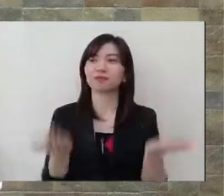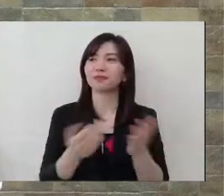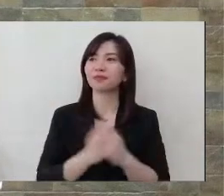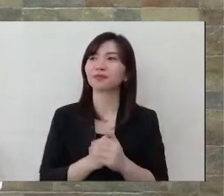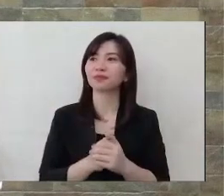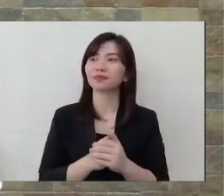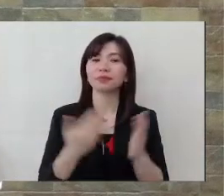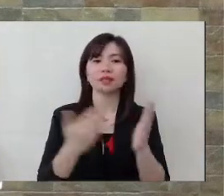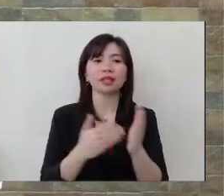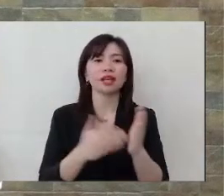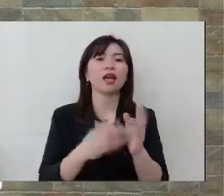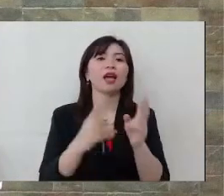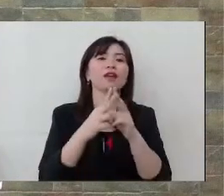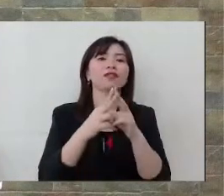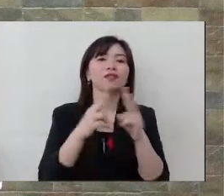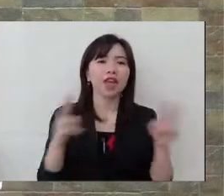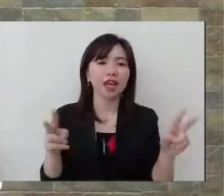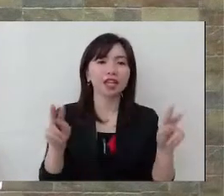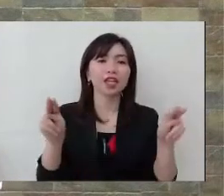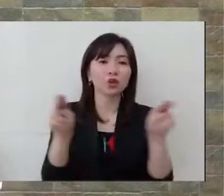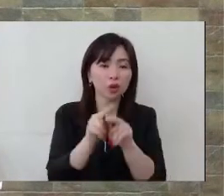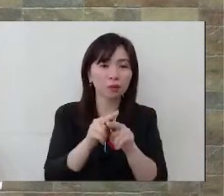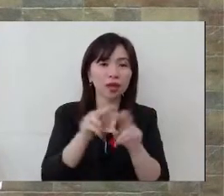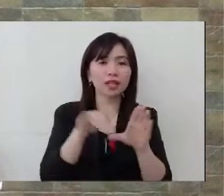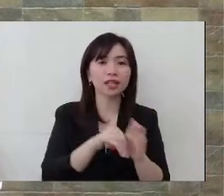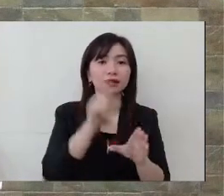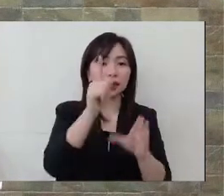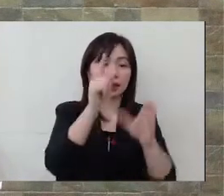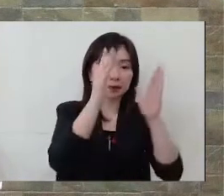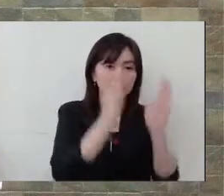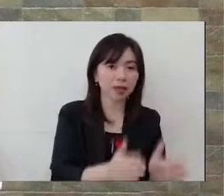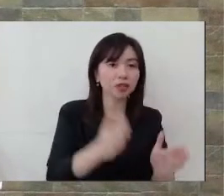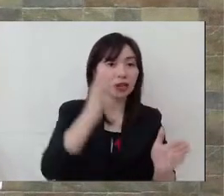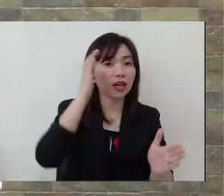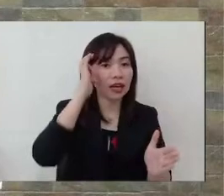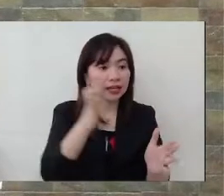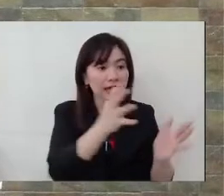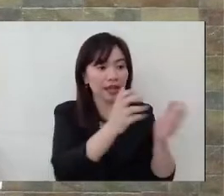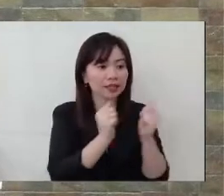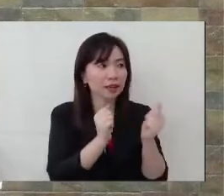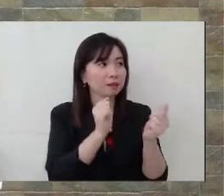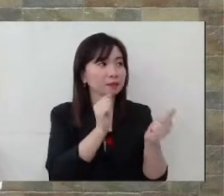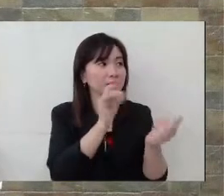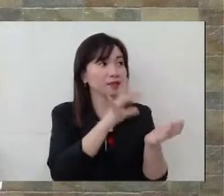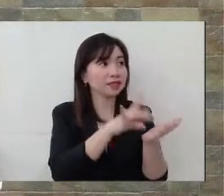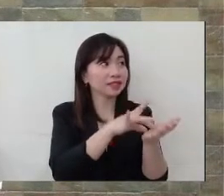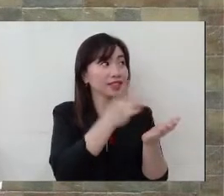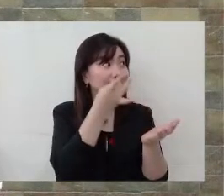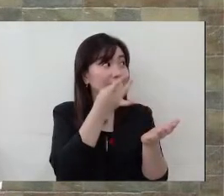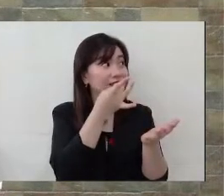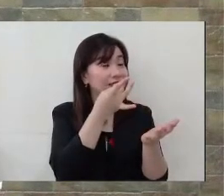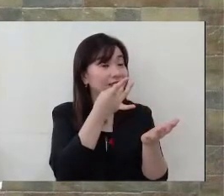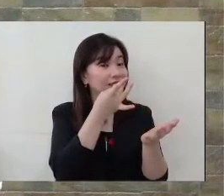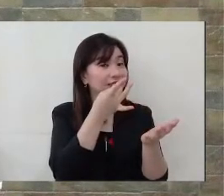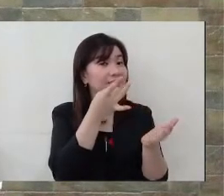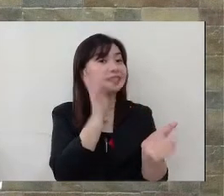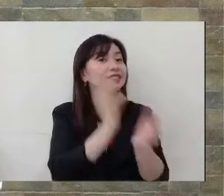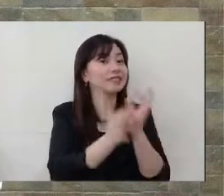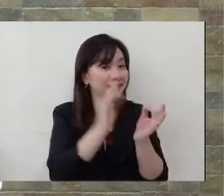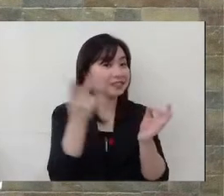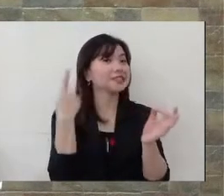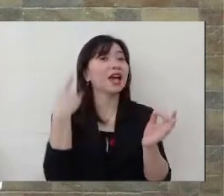Normal sa isang tao na siya ay tumatanggap ng gamot kapag siya ay may sakit. Pero siya, lalaki o